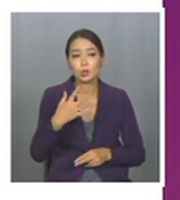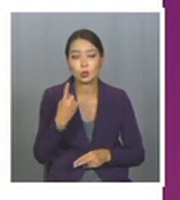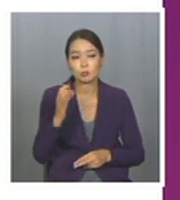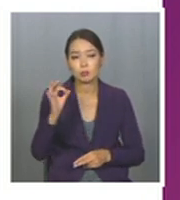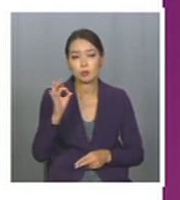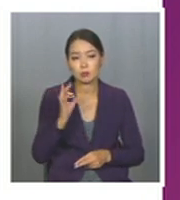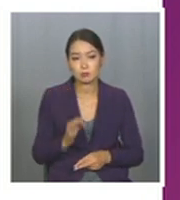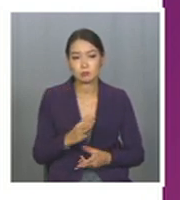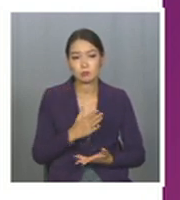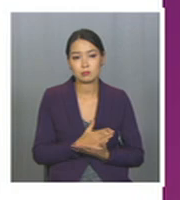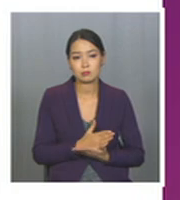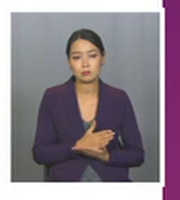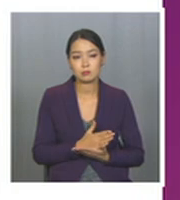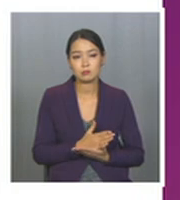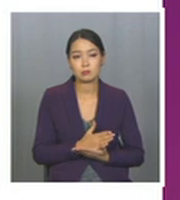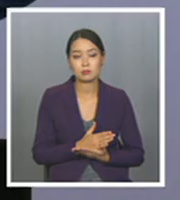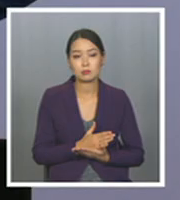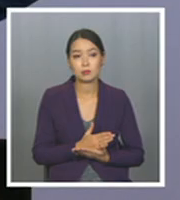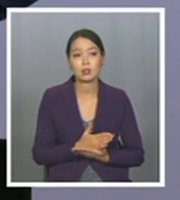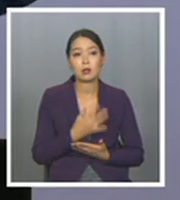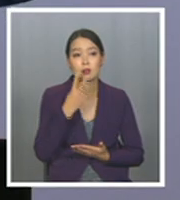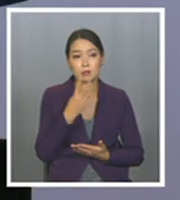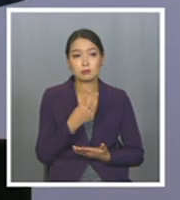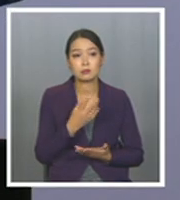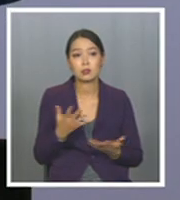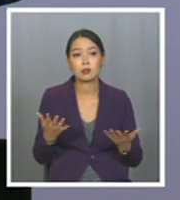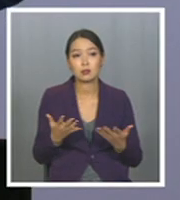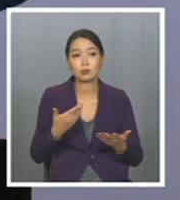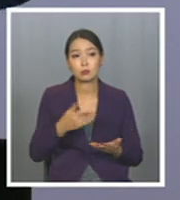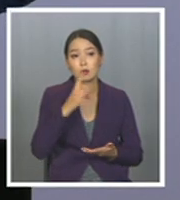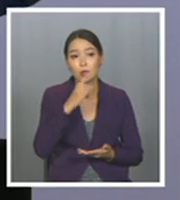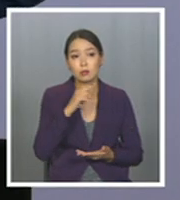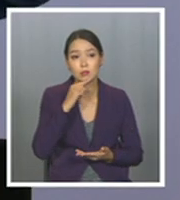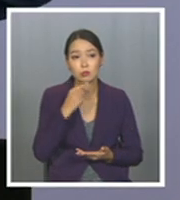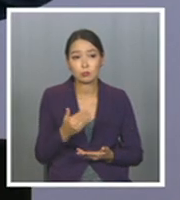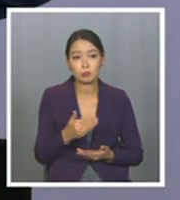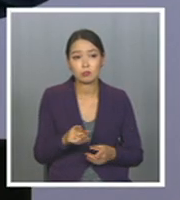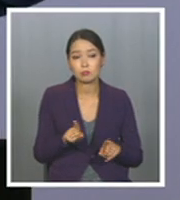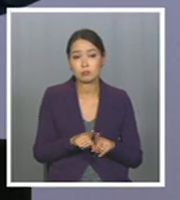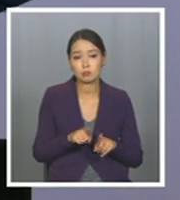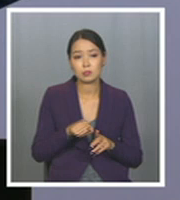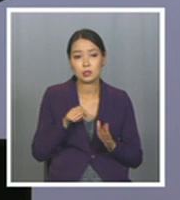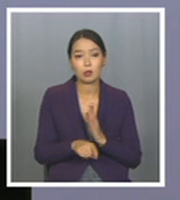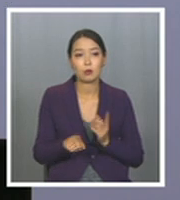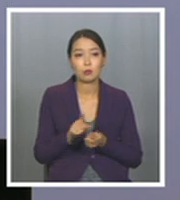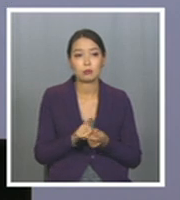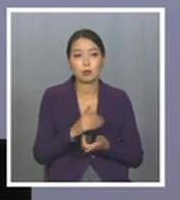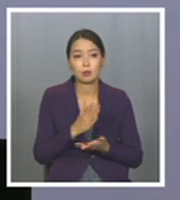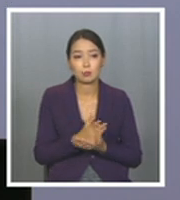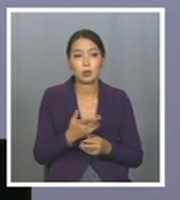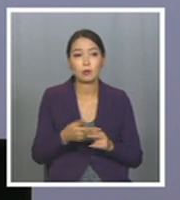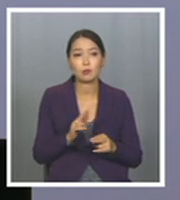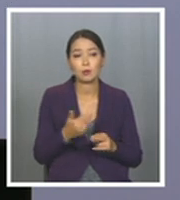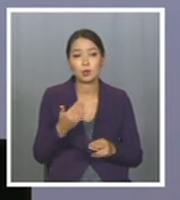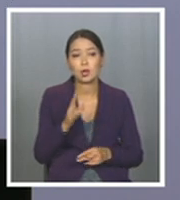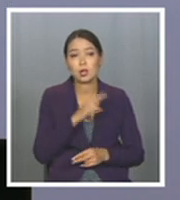берді. Сұмдық көрсеткіштер, ә, балалар? Яғни Қазақстан экономикасында айтарлықтай өзгерістер бар. Әрине, бұл саясатты қарастыра